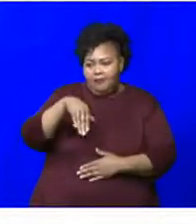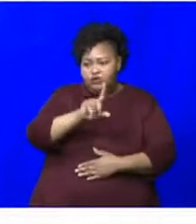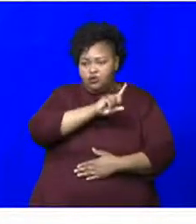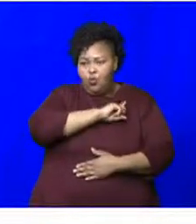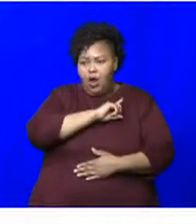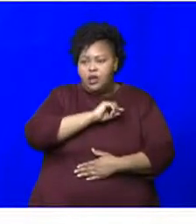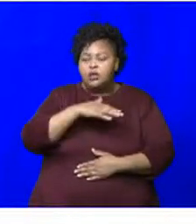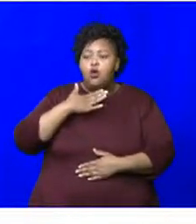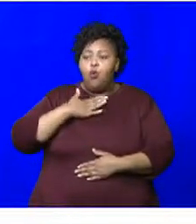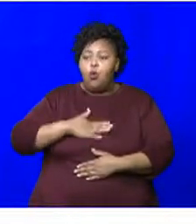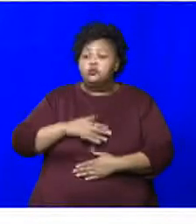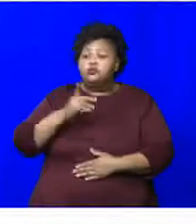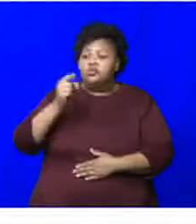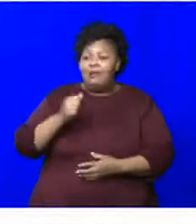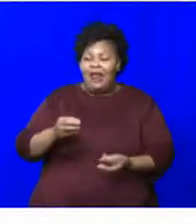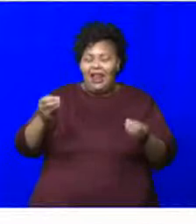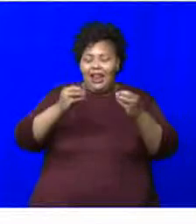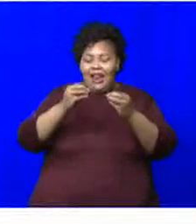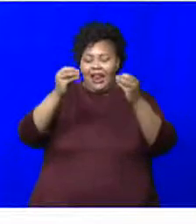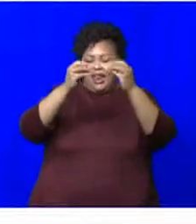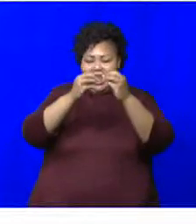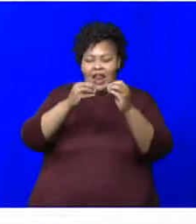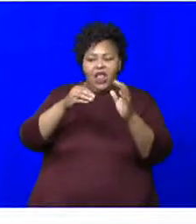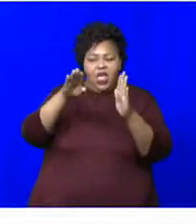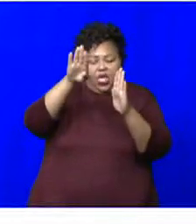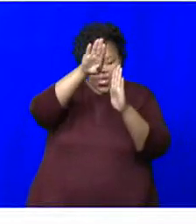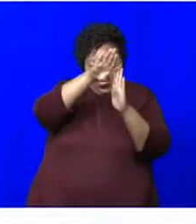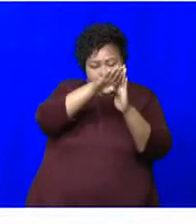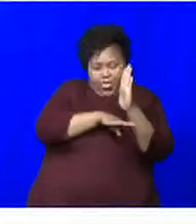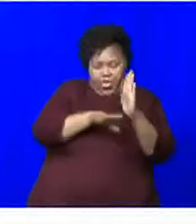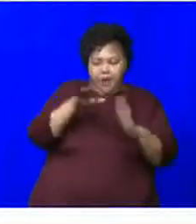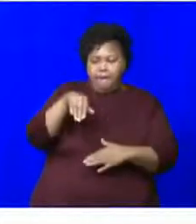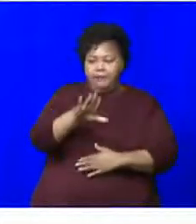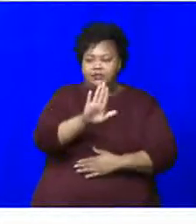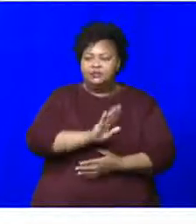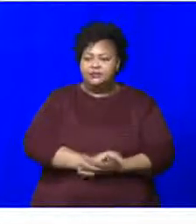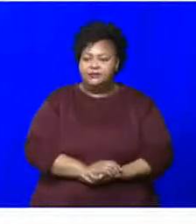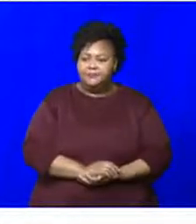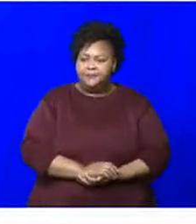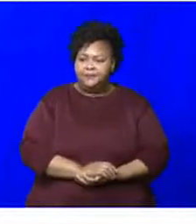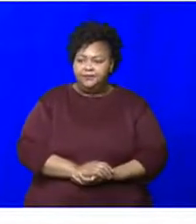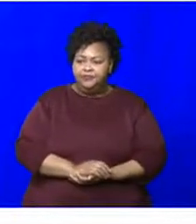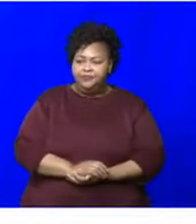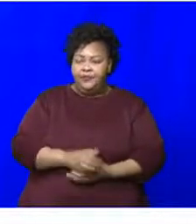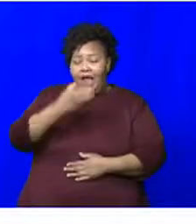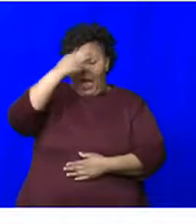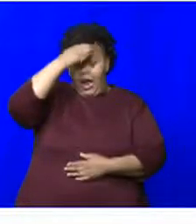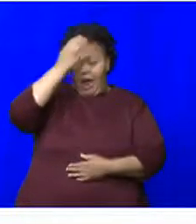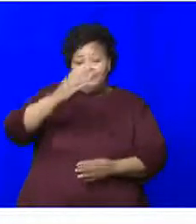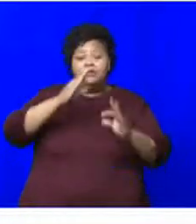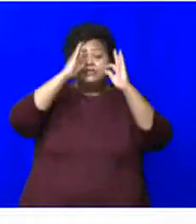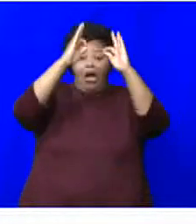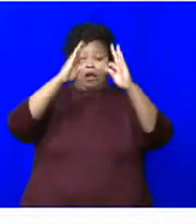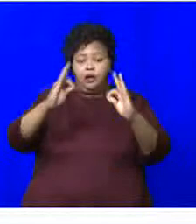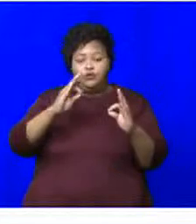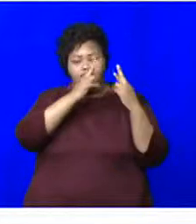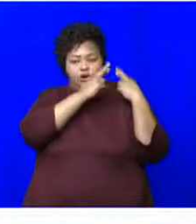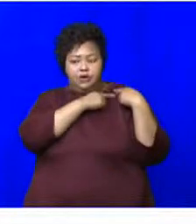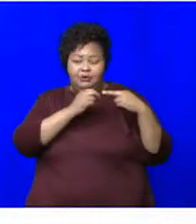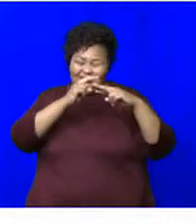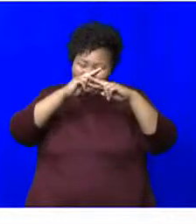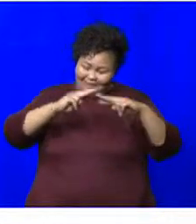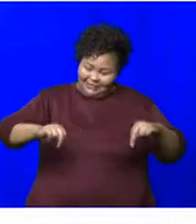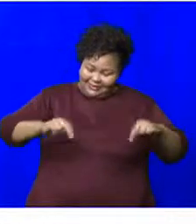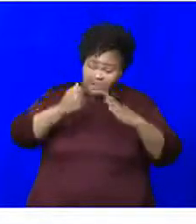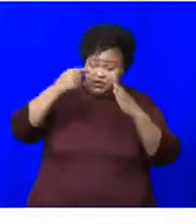the current so that the square is not cool, sale. Mtwaningi mapukulo mkulu wa hulu mende uphinze